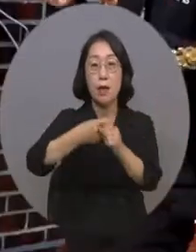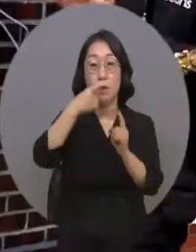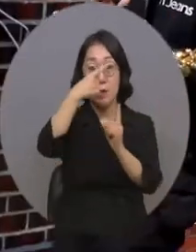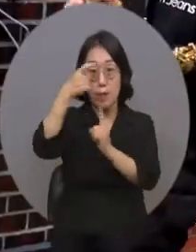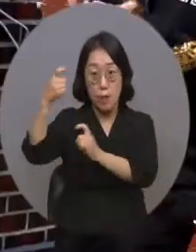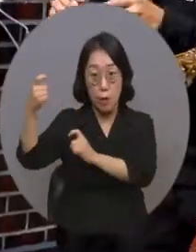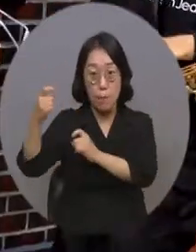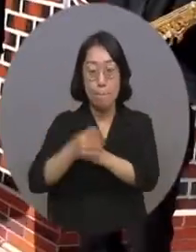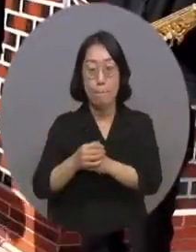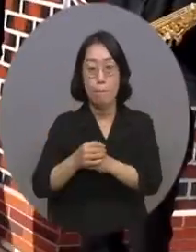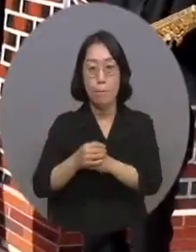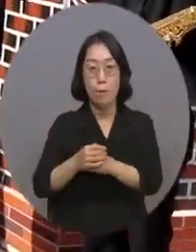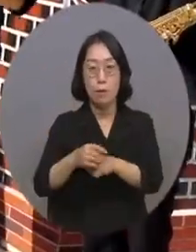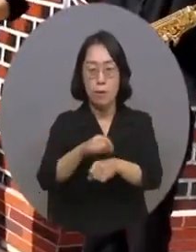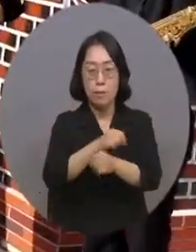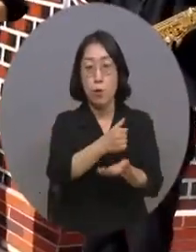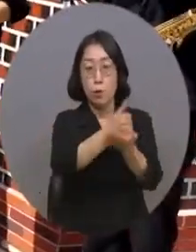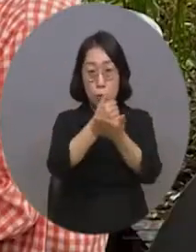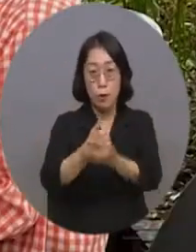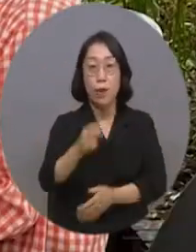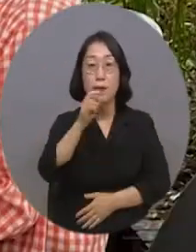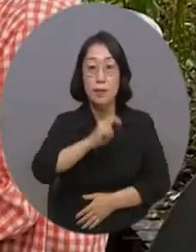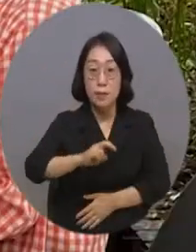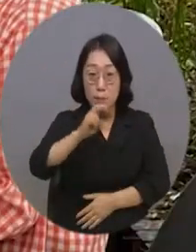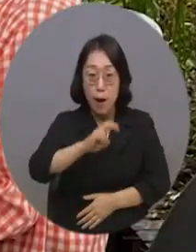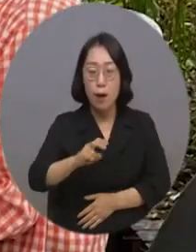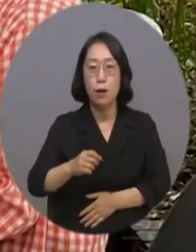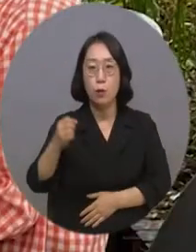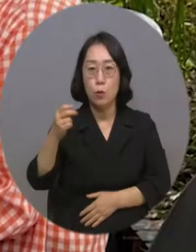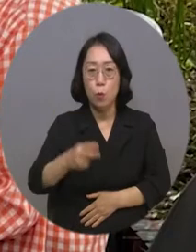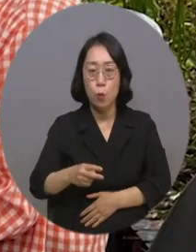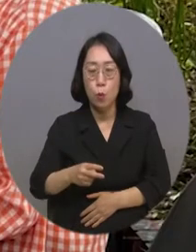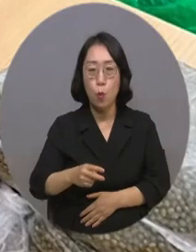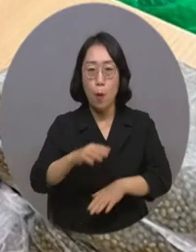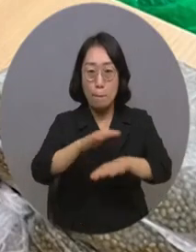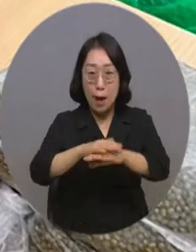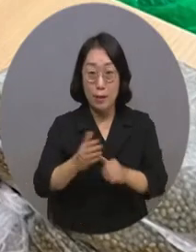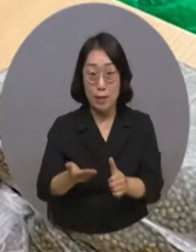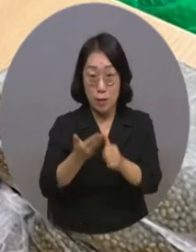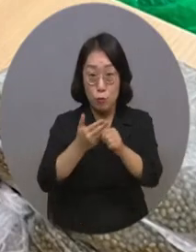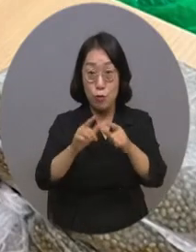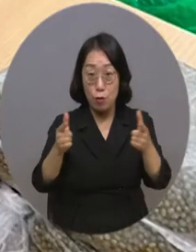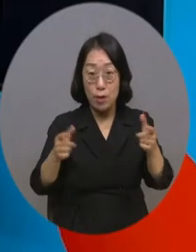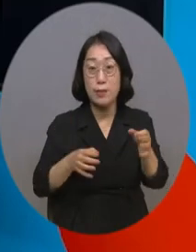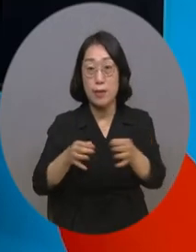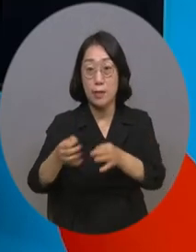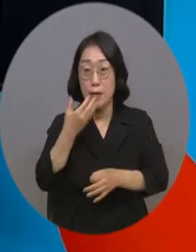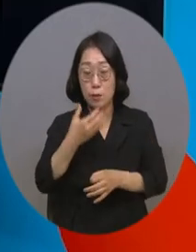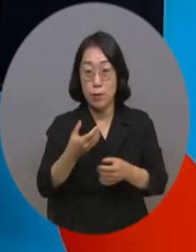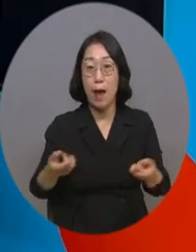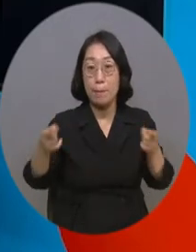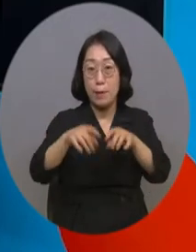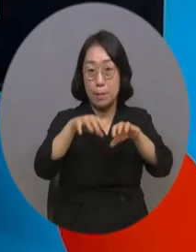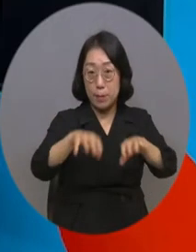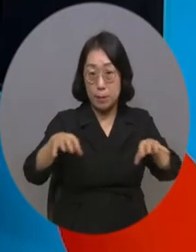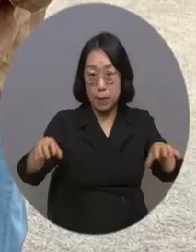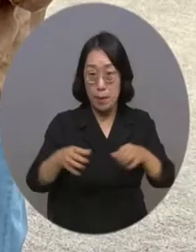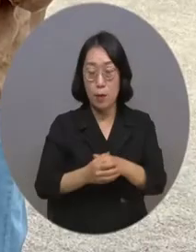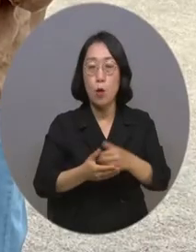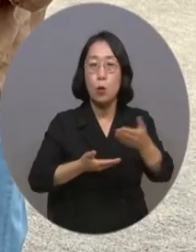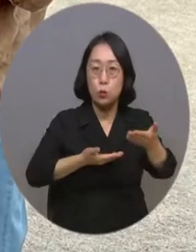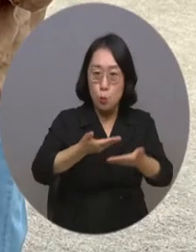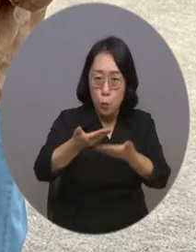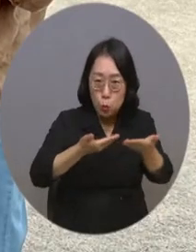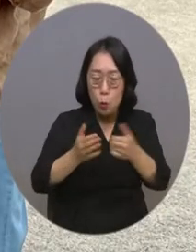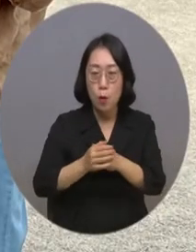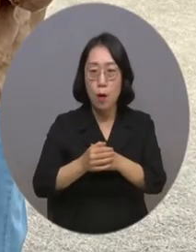전시회를 개최하면서 마련한 음악회와 주민들의 농산물 직거래 장터를 열어 마을 주민들과 소통하며